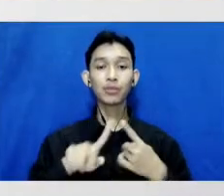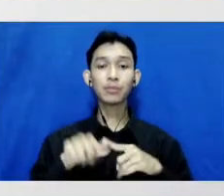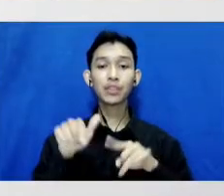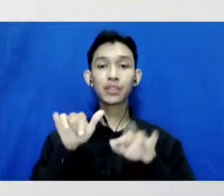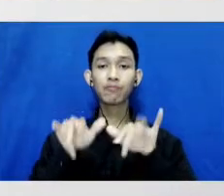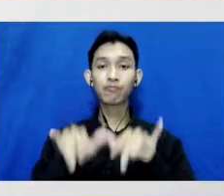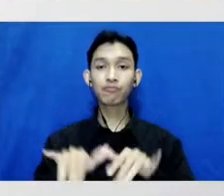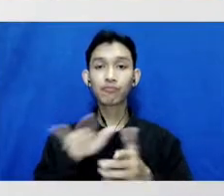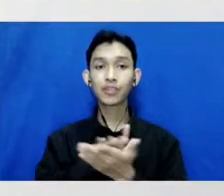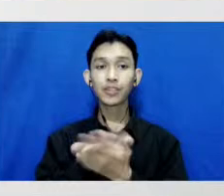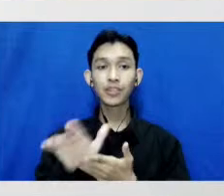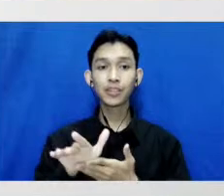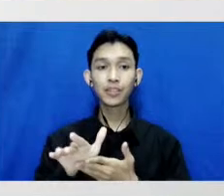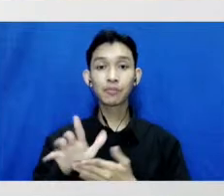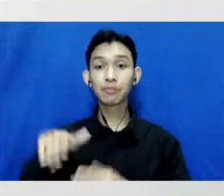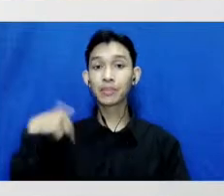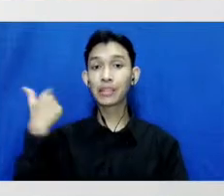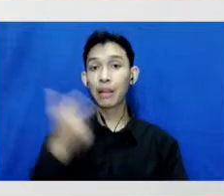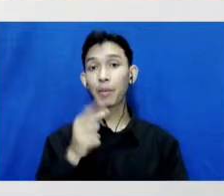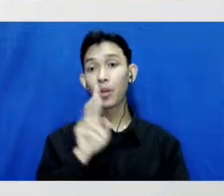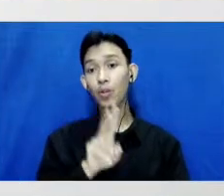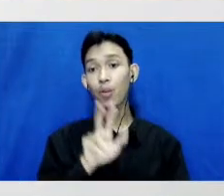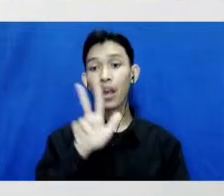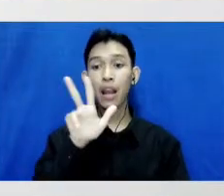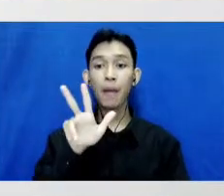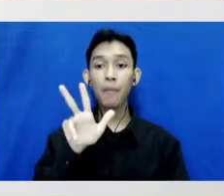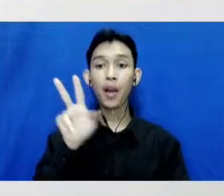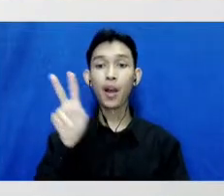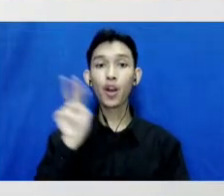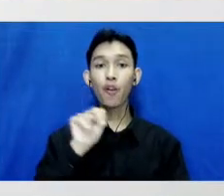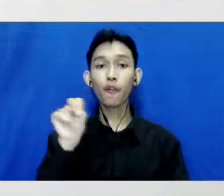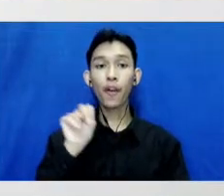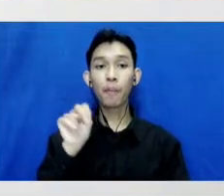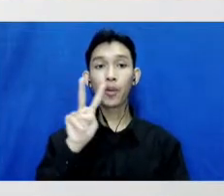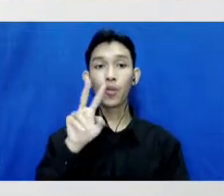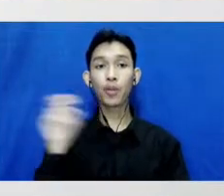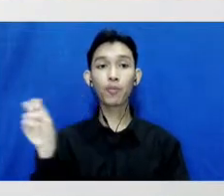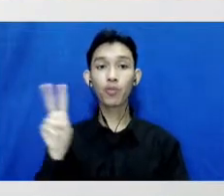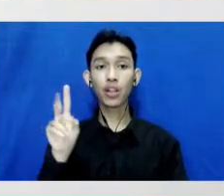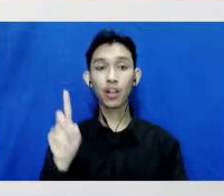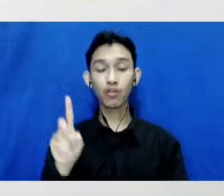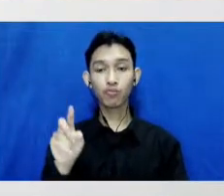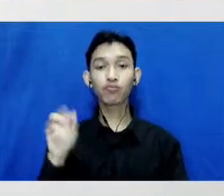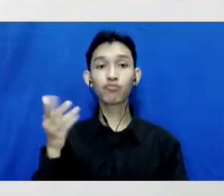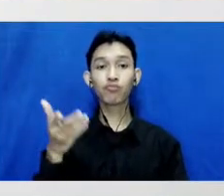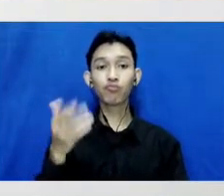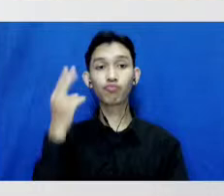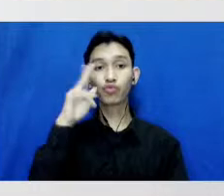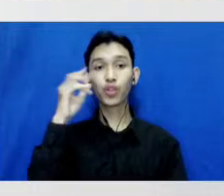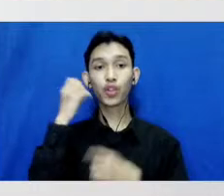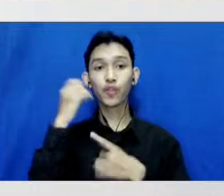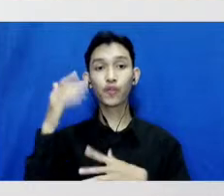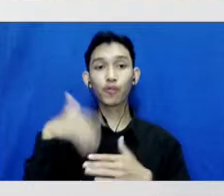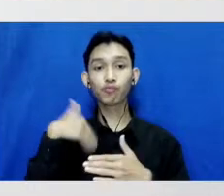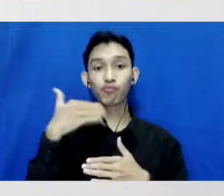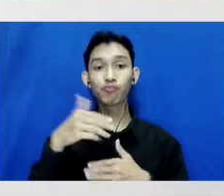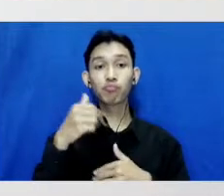jurnalistiknya hingga 28 November 2021. Silakan info lebih lanjut mengunjungi